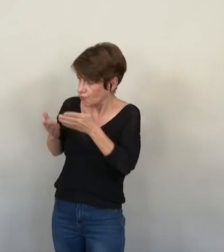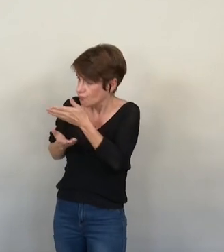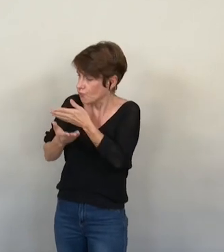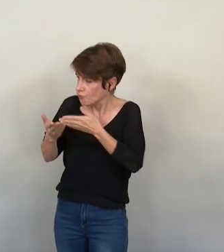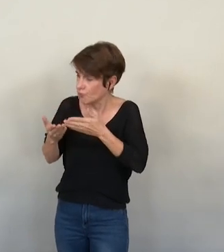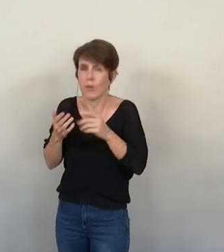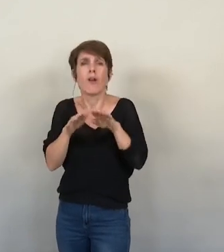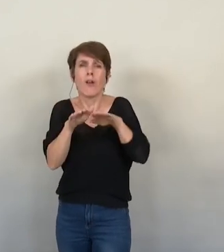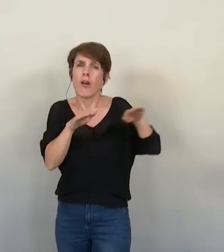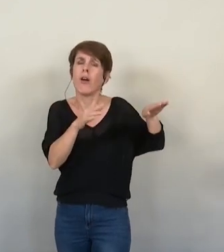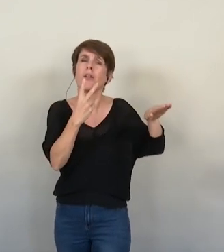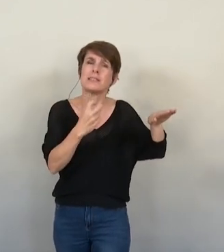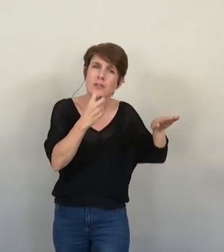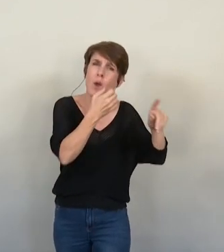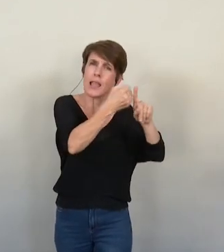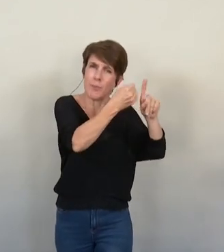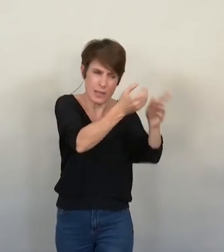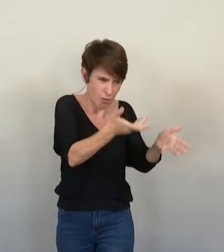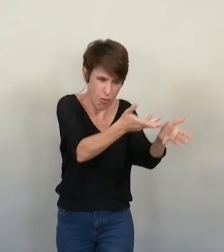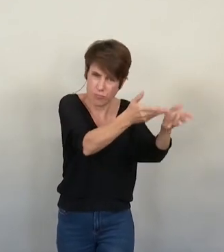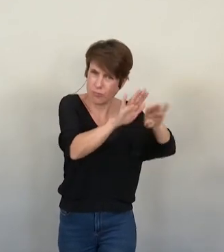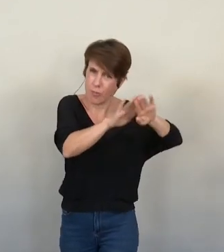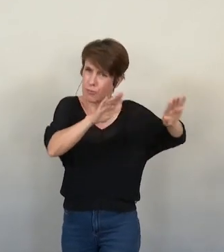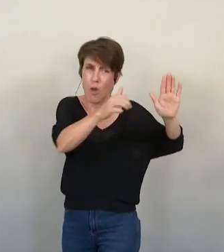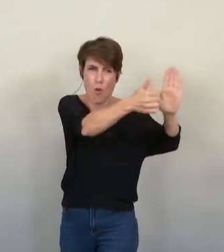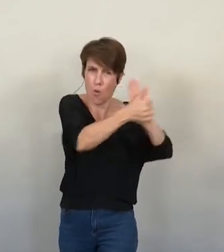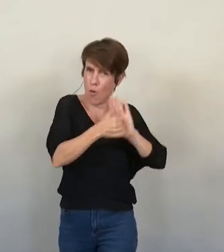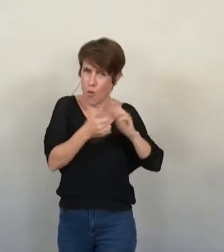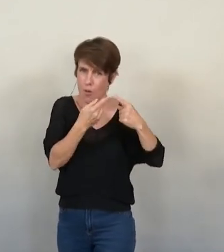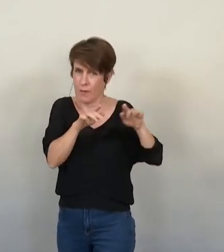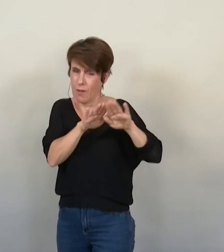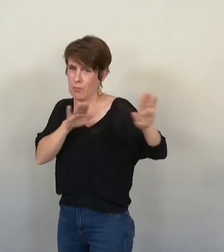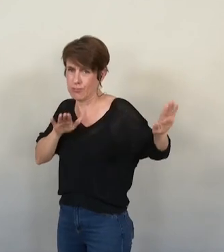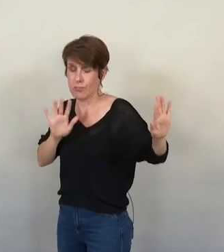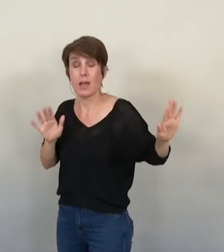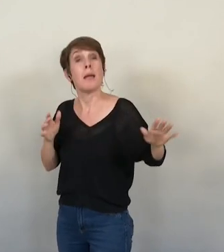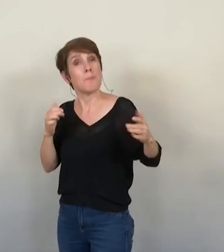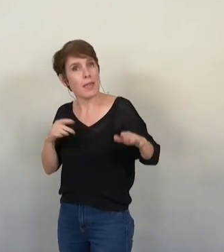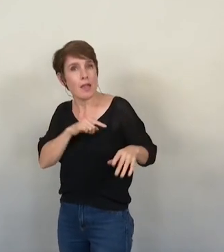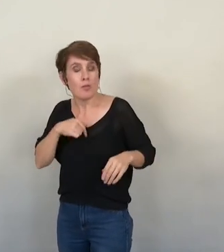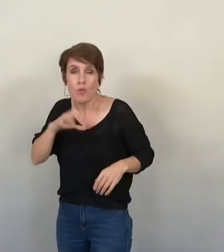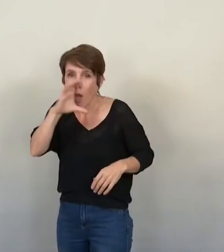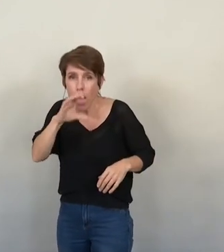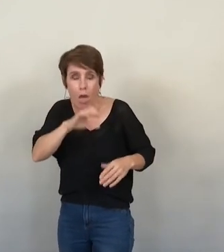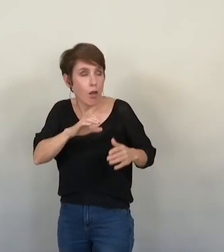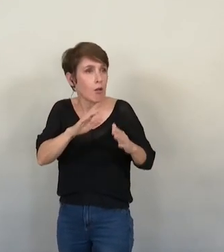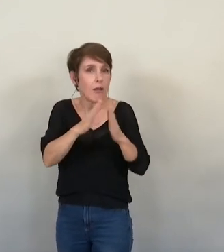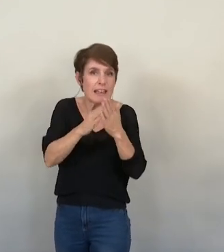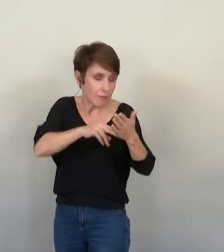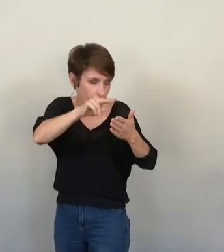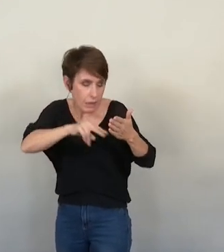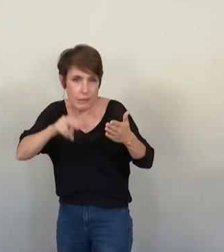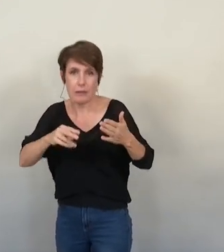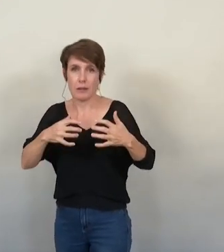militants sur ces questionsl sur le milit temp de la socialisation en général et celle de l'alimentation en particulier mais on s'instruit évidemment on lit les travaux de de Monsieur Bernard